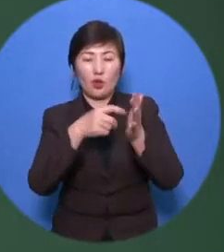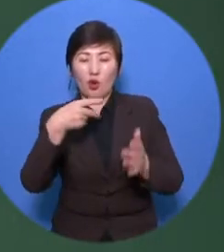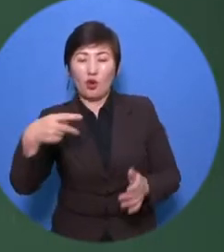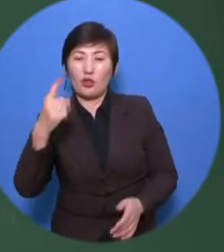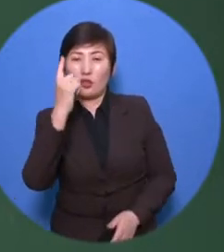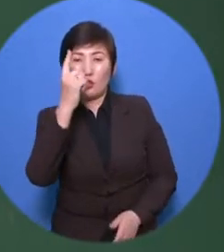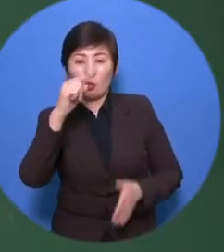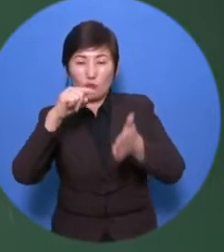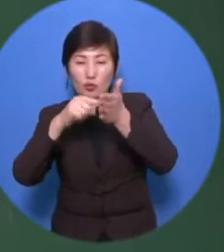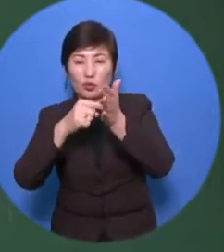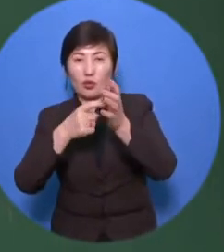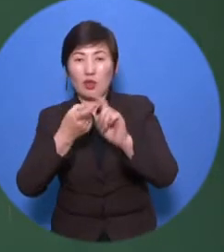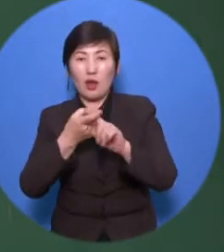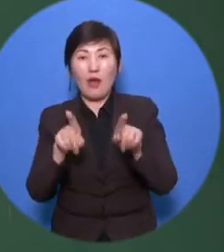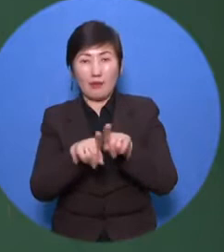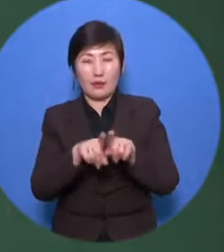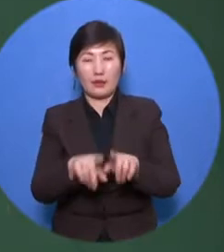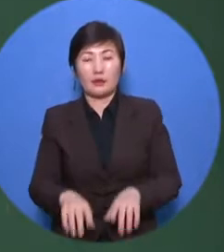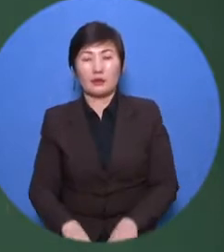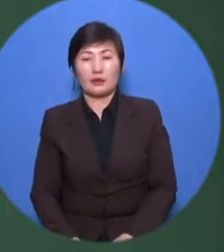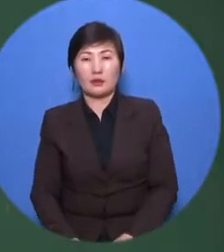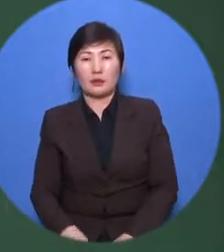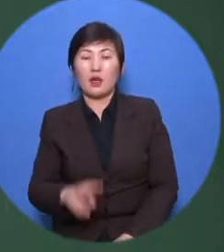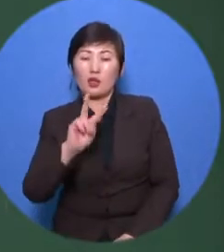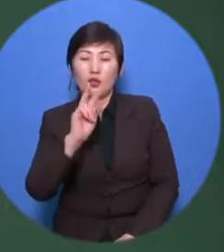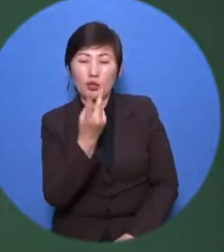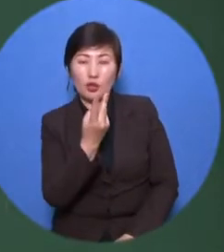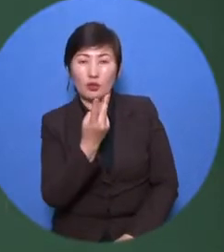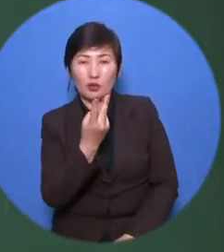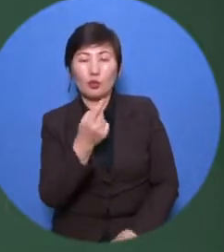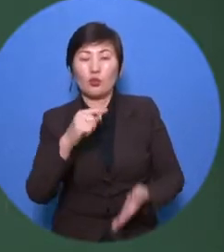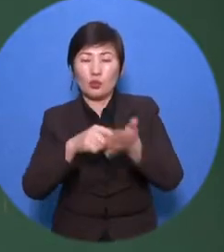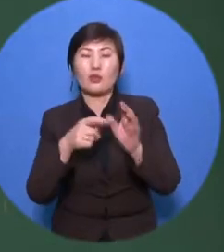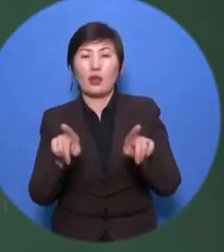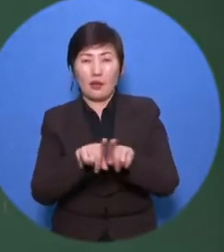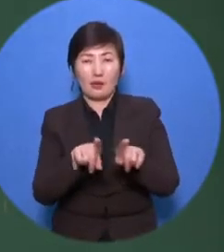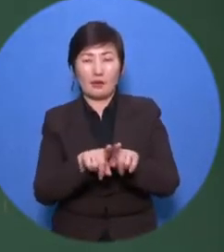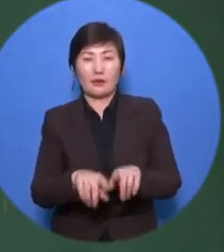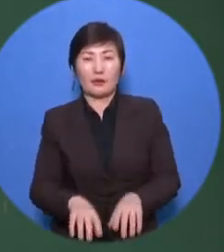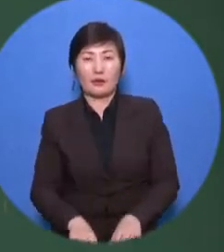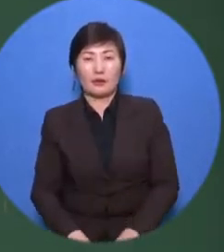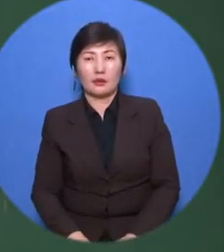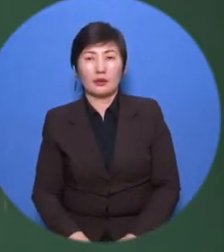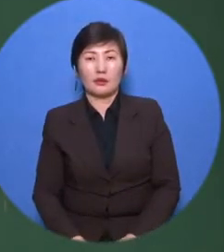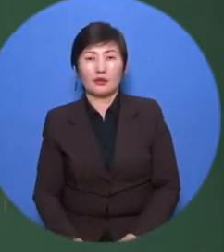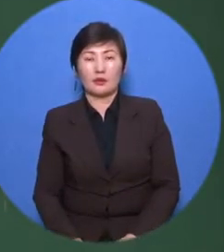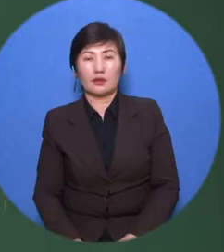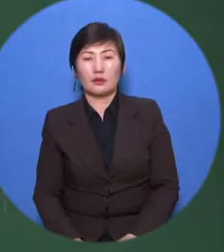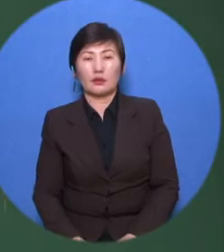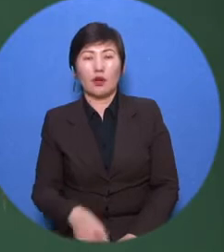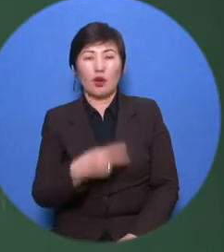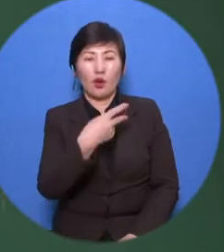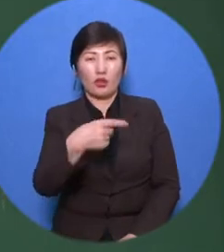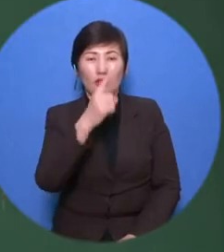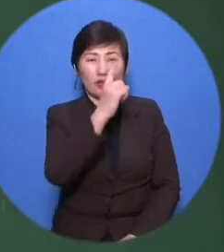За үржигдэхүүний байрыг солиход үржвэрийн чанар өөрчлөгддөг учраас 2-1 x гэсэн хэлбэрээр бүгдээрээ бичиё.